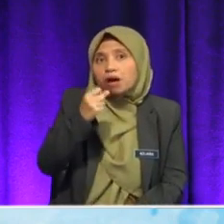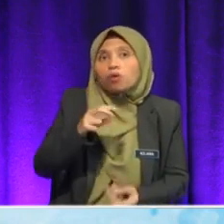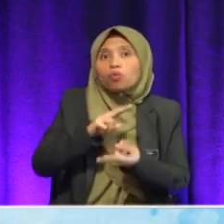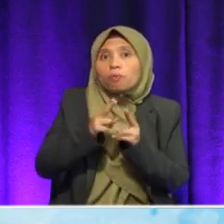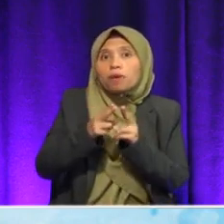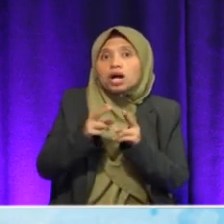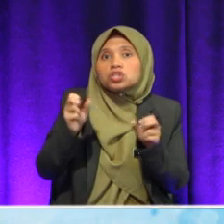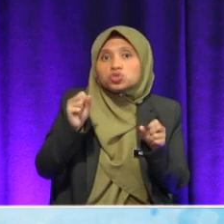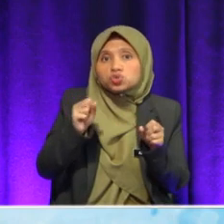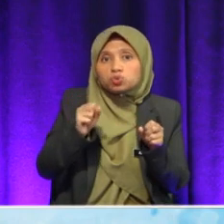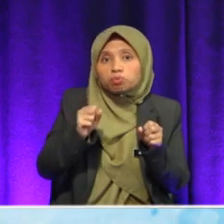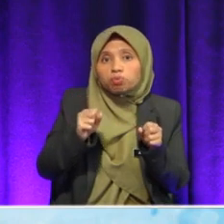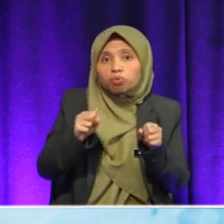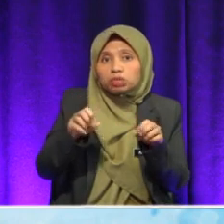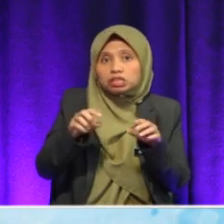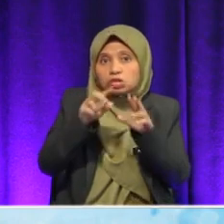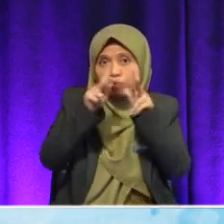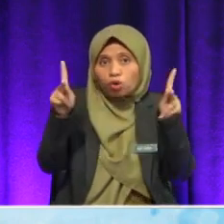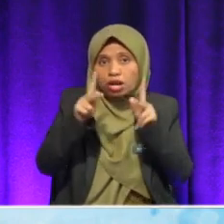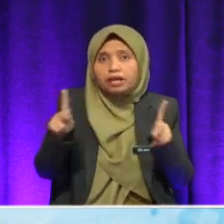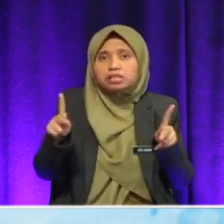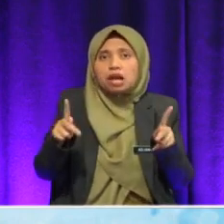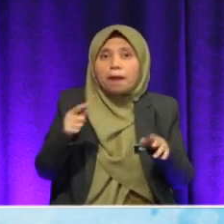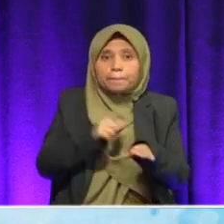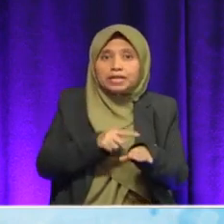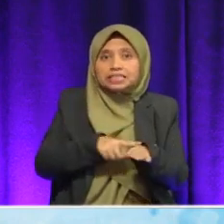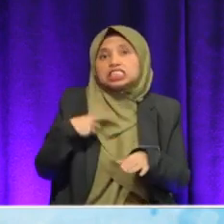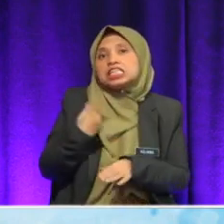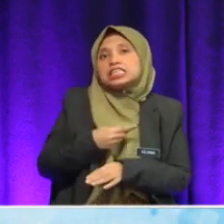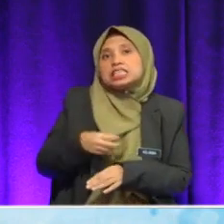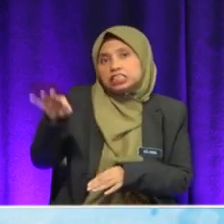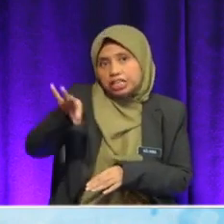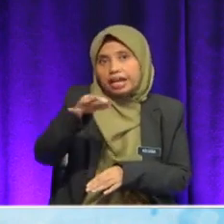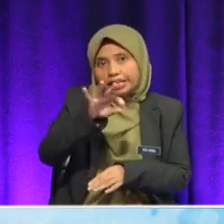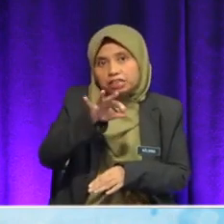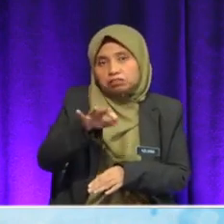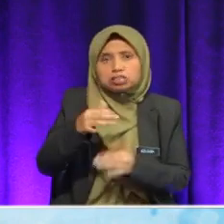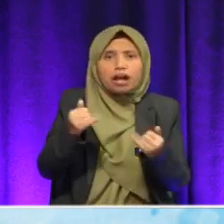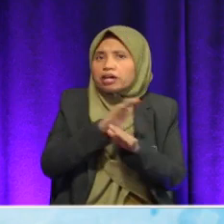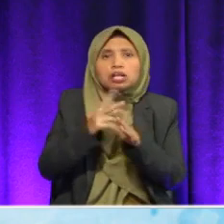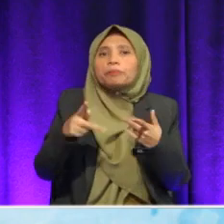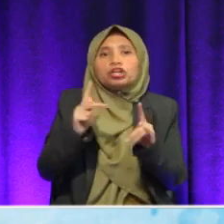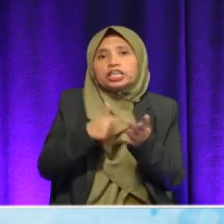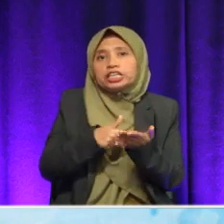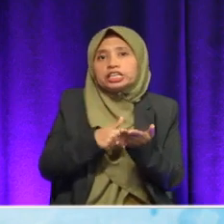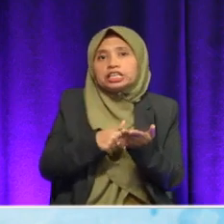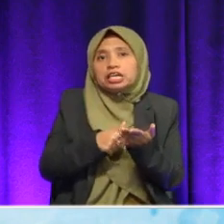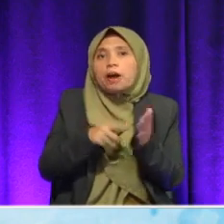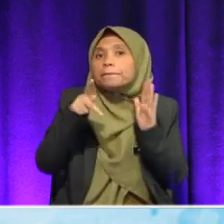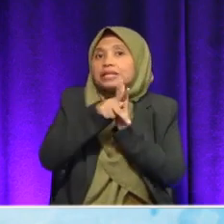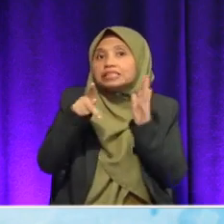masuk proses menjahit Oke perintah Allah kita tak peduli lagi mengubah suara oke seterusnya elime dan prinsip